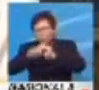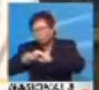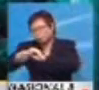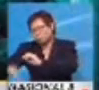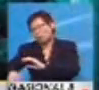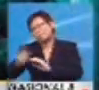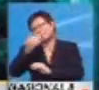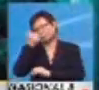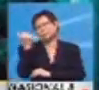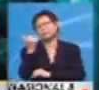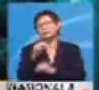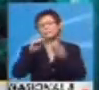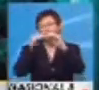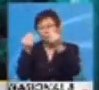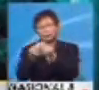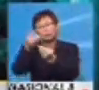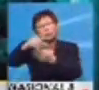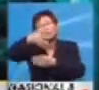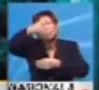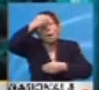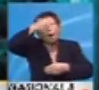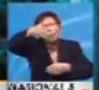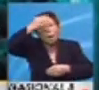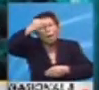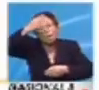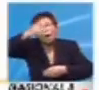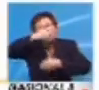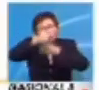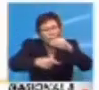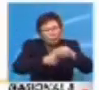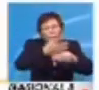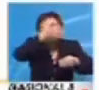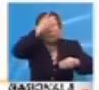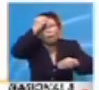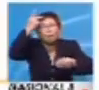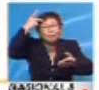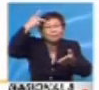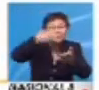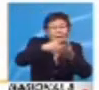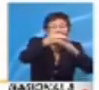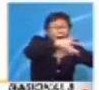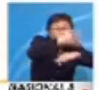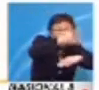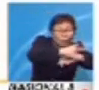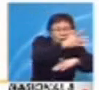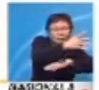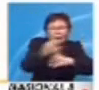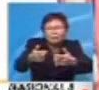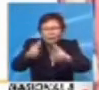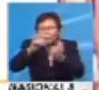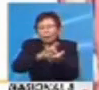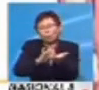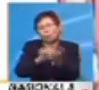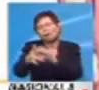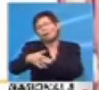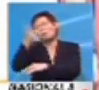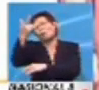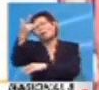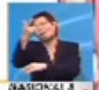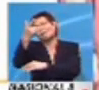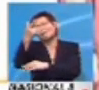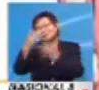masyarakat perlu mendapat maklumat yang tepat mendapatkan penyesanan awal dan segera mendapatkan rawatan awal